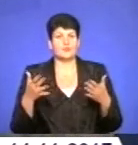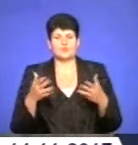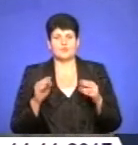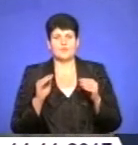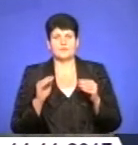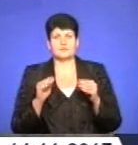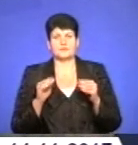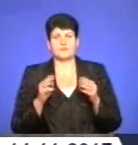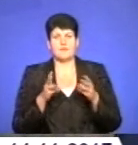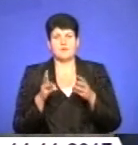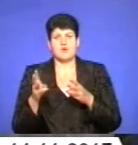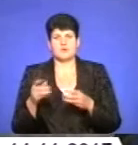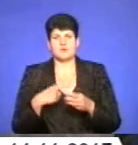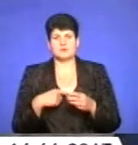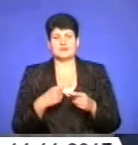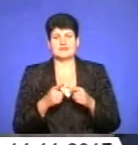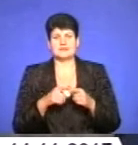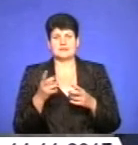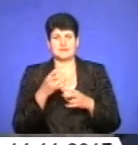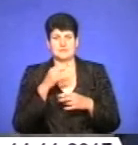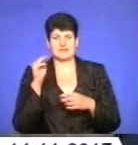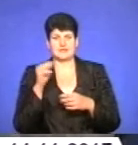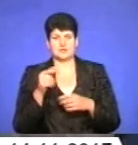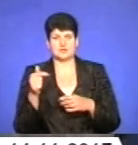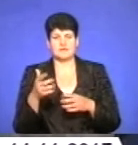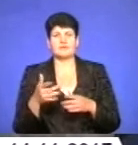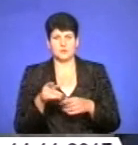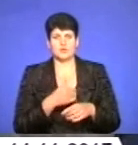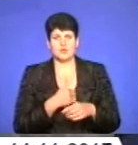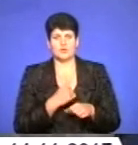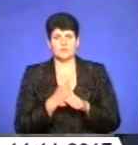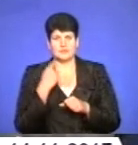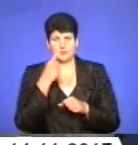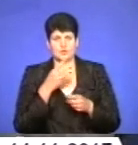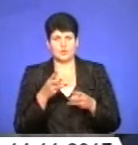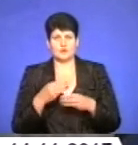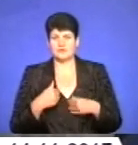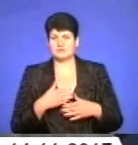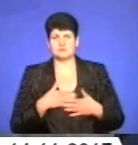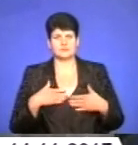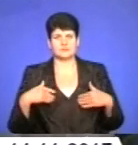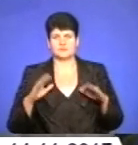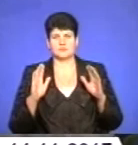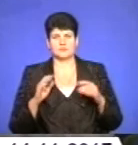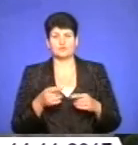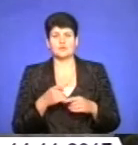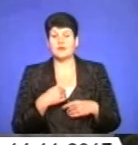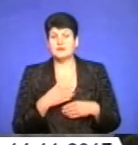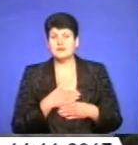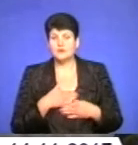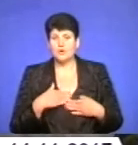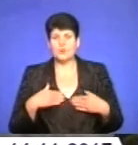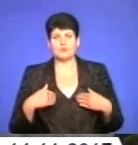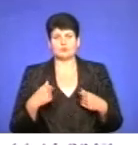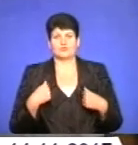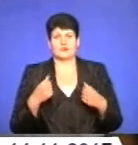опалення собі, то треба тисячі. А ви би хотіли робити індивідуальне опалення? Я не хочу. А чому? Бо я не хочу, бо я